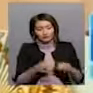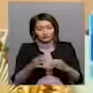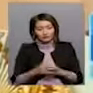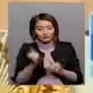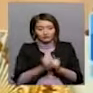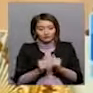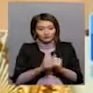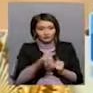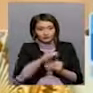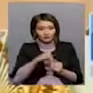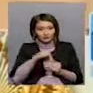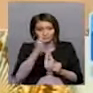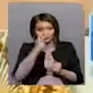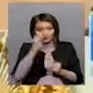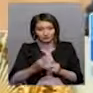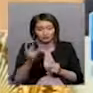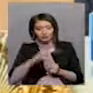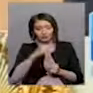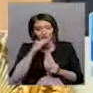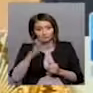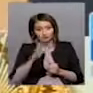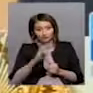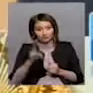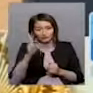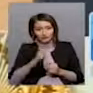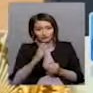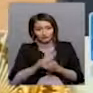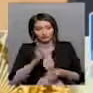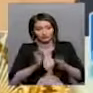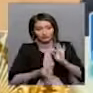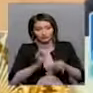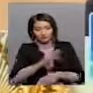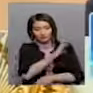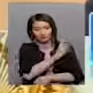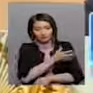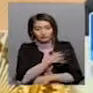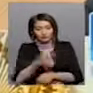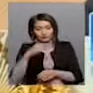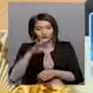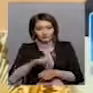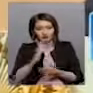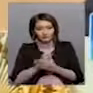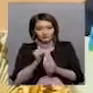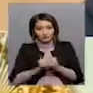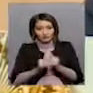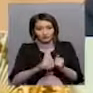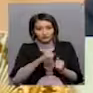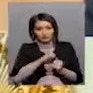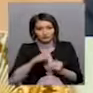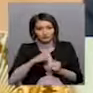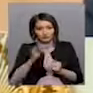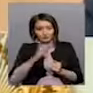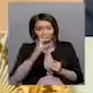Опрос показал недостаточный уровень загруженности производственных мощностей компании. Загрузка данных предприятий составляет